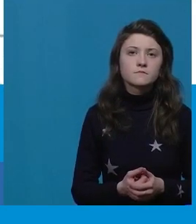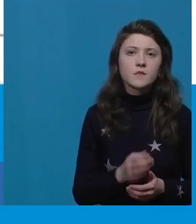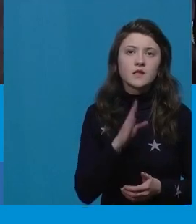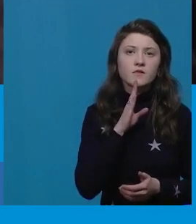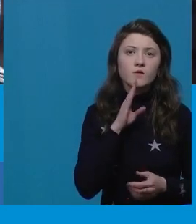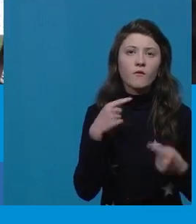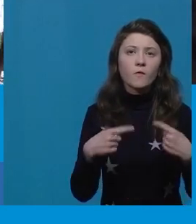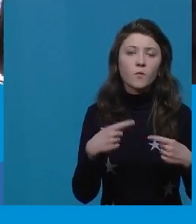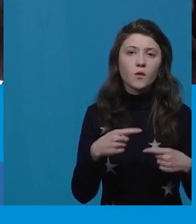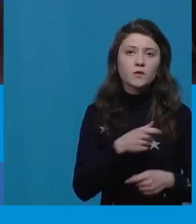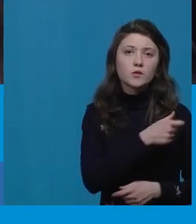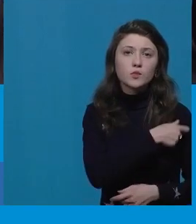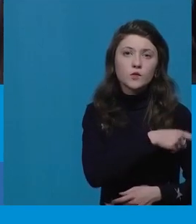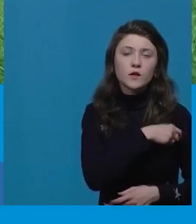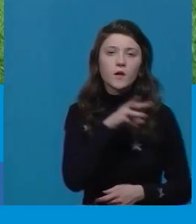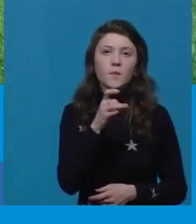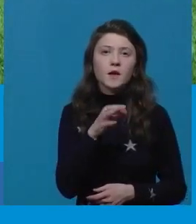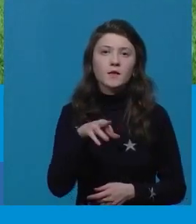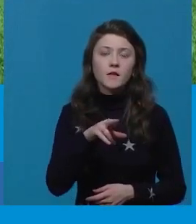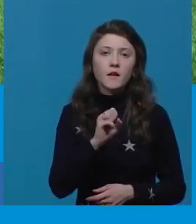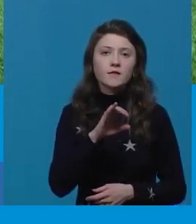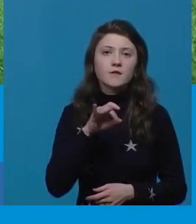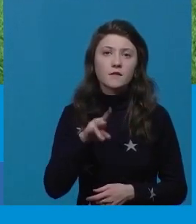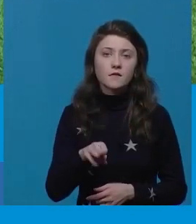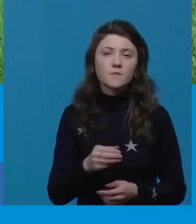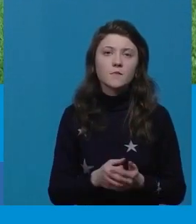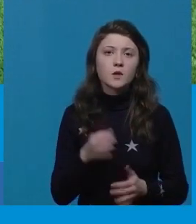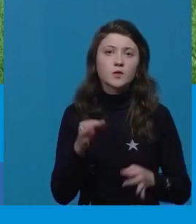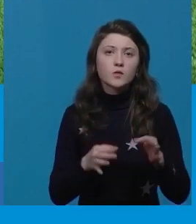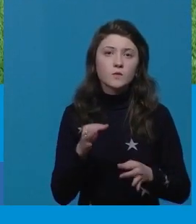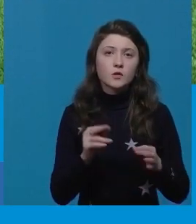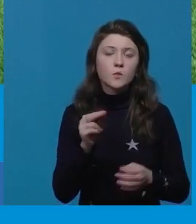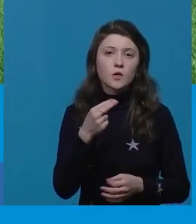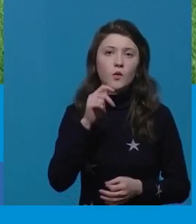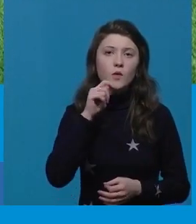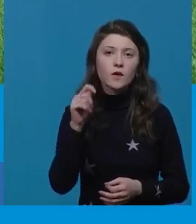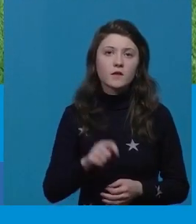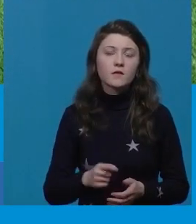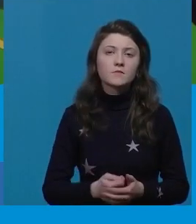Дівчина-футбольний суддя. 20-річна Марія Маринець, асистент арбітра, судить матчі Чемпіонату України.